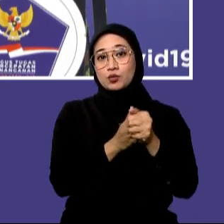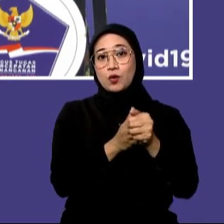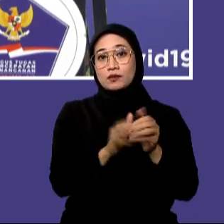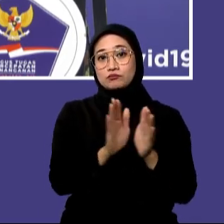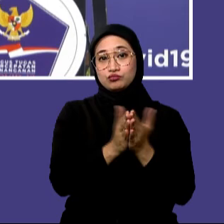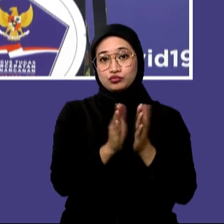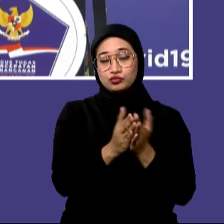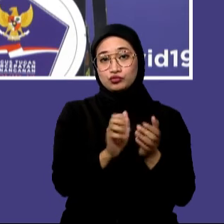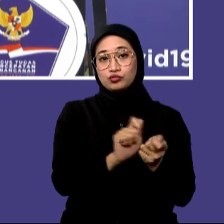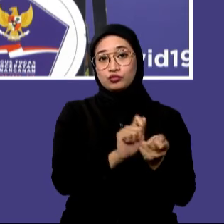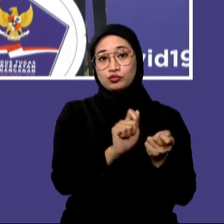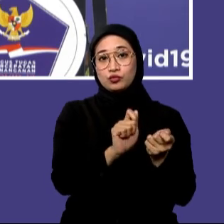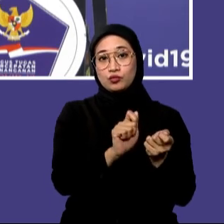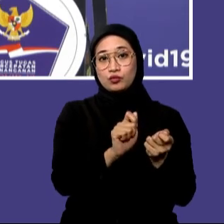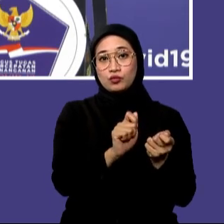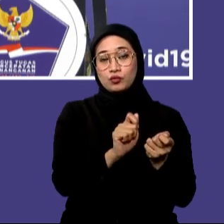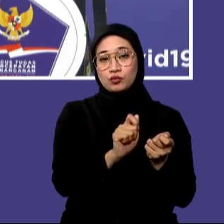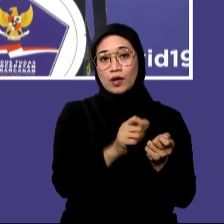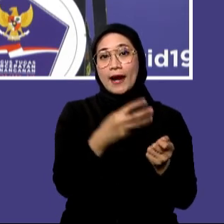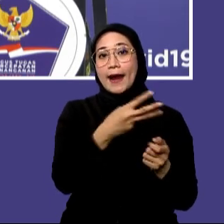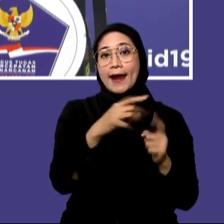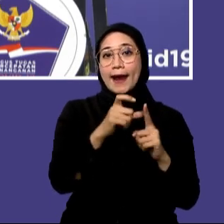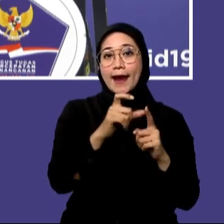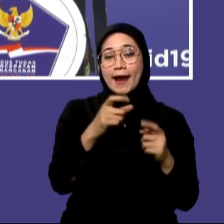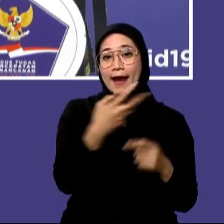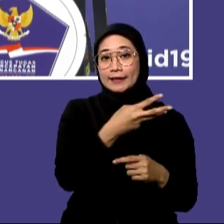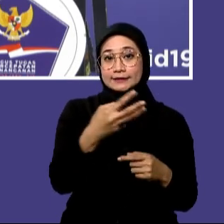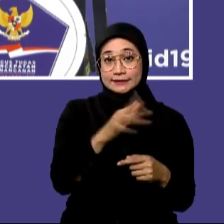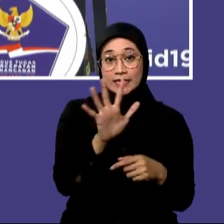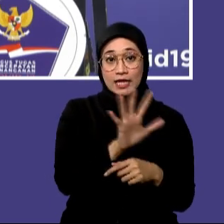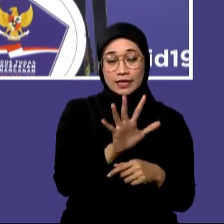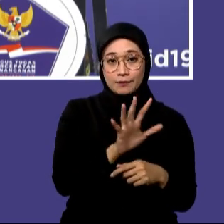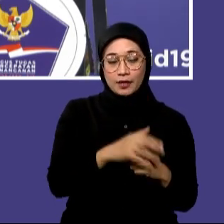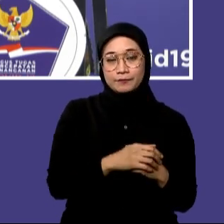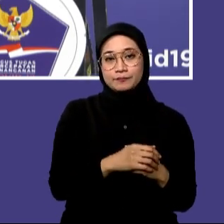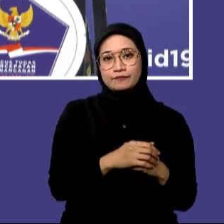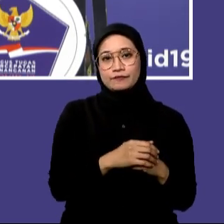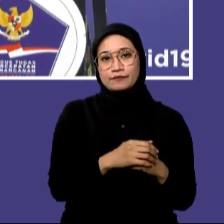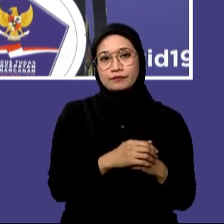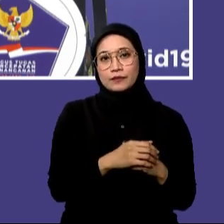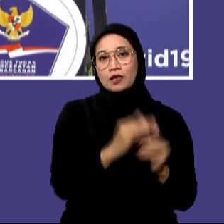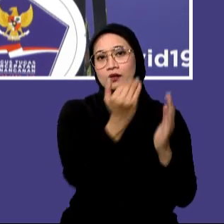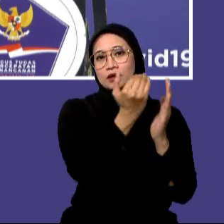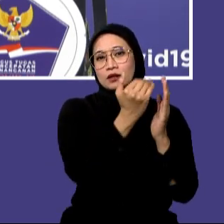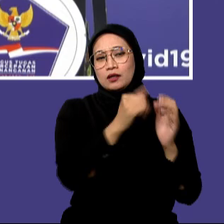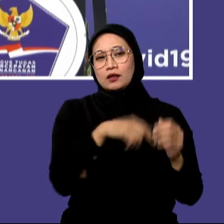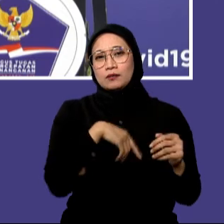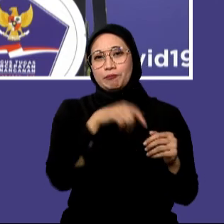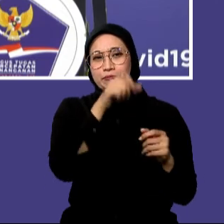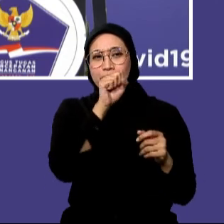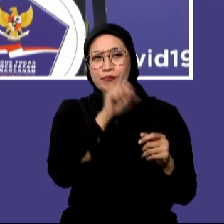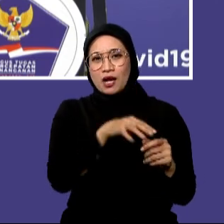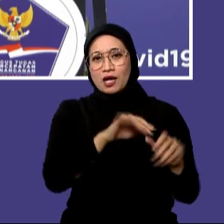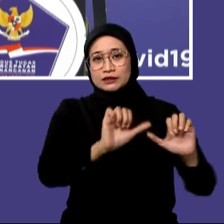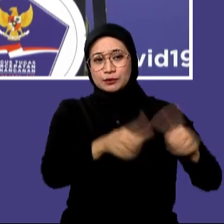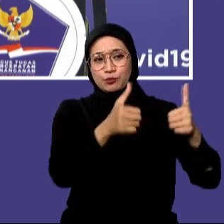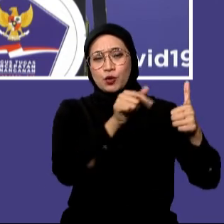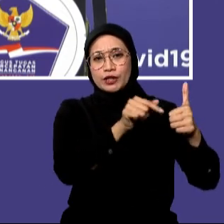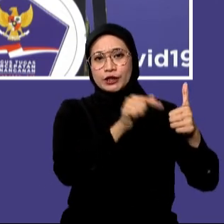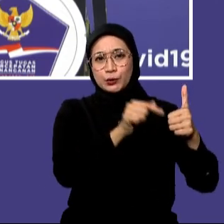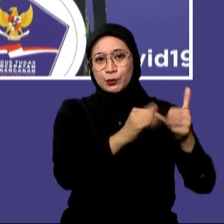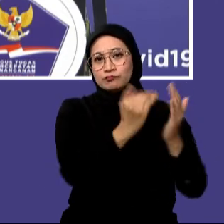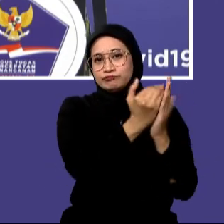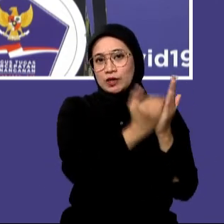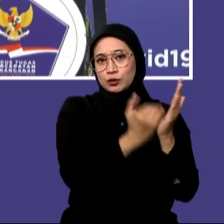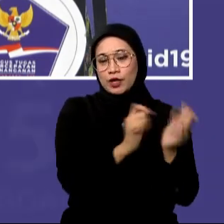kelima yang kita sosialisasikan sekarang, maka kriteria sembuh juga akan berubah. Hari ini dilaporkan